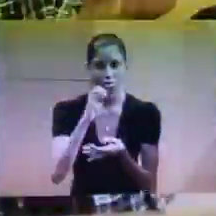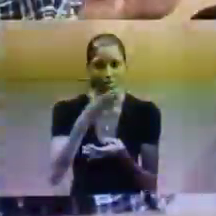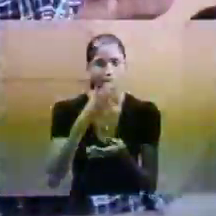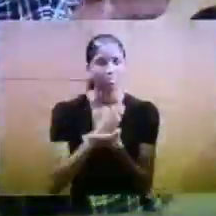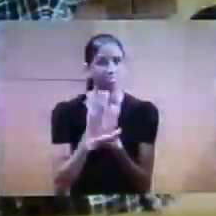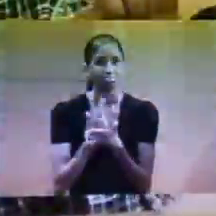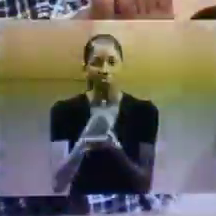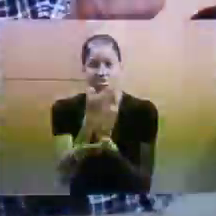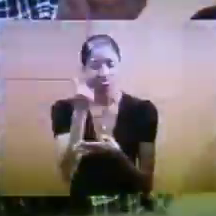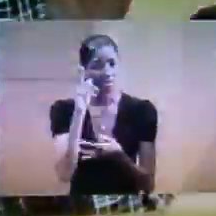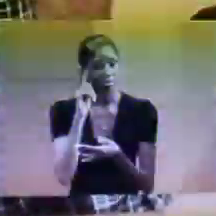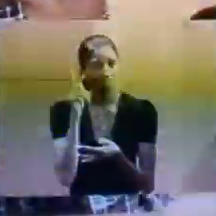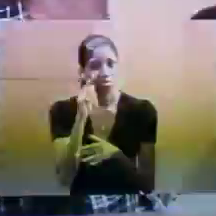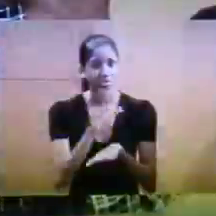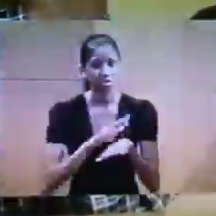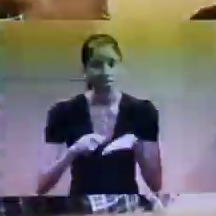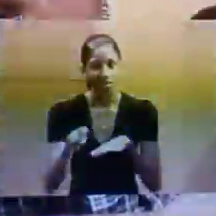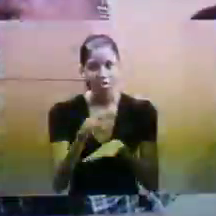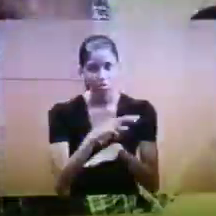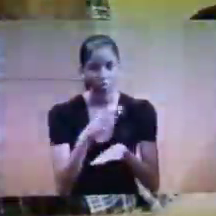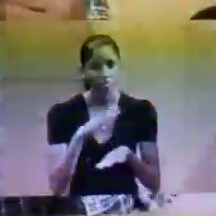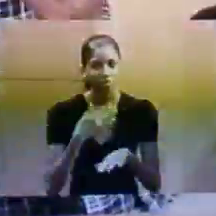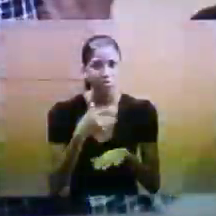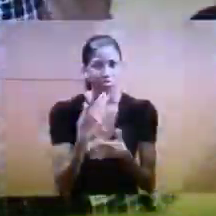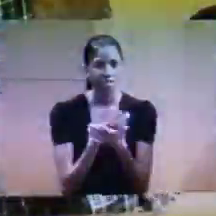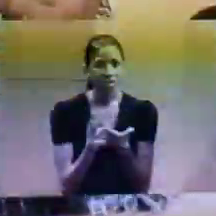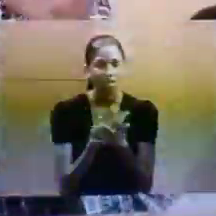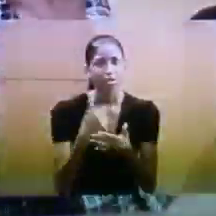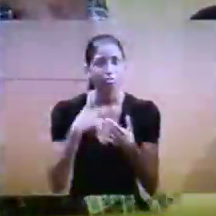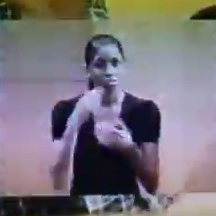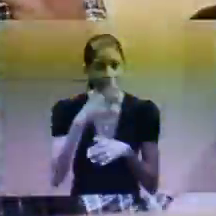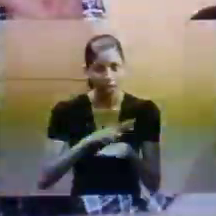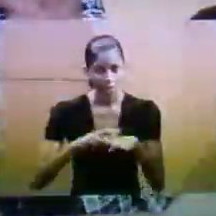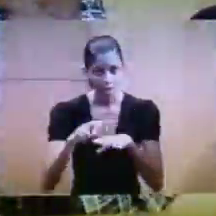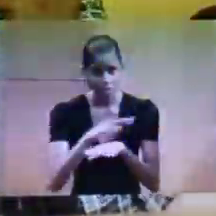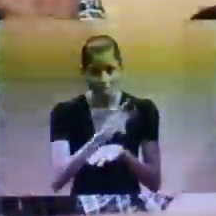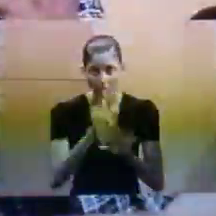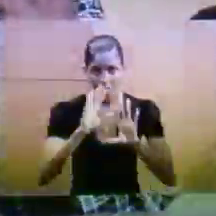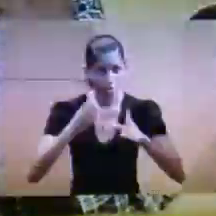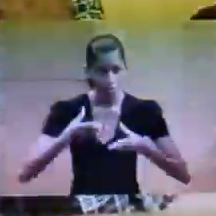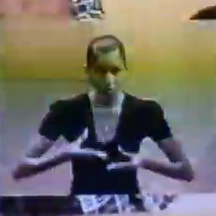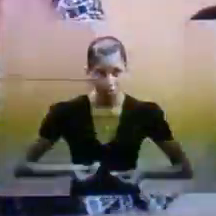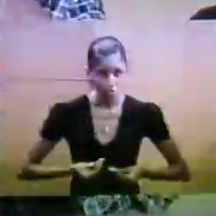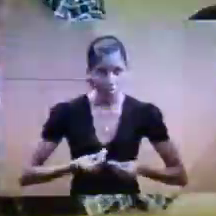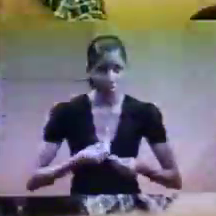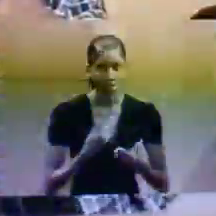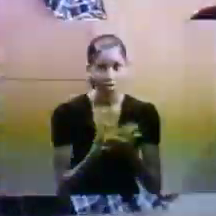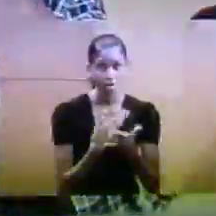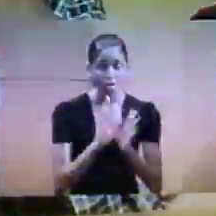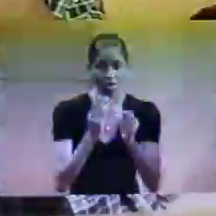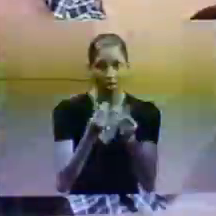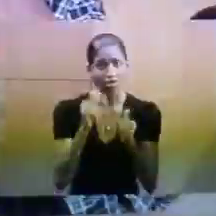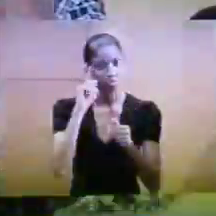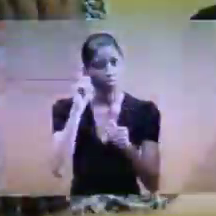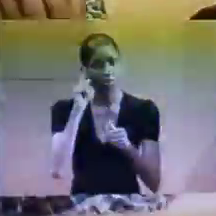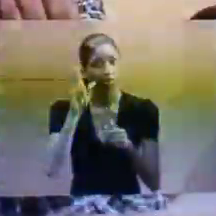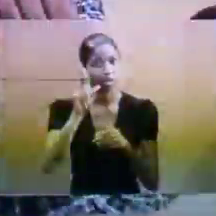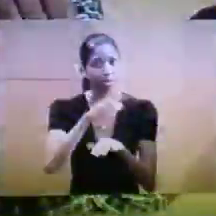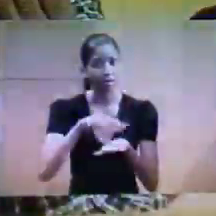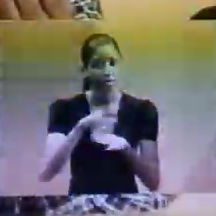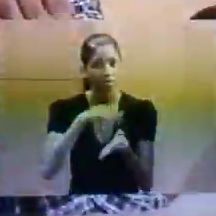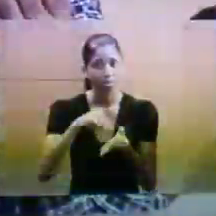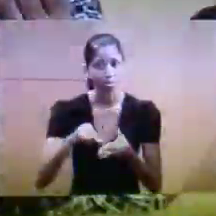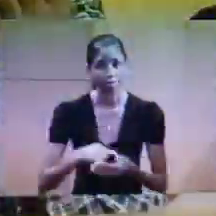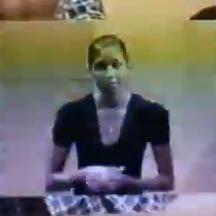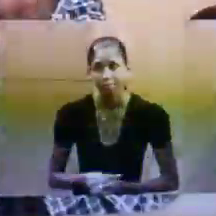pas pour quelle raison, c'est la région qui servira de banquier. La région n'a pas reçu cet argent du FIRP, pourquoi c'est la région qui doit payer?